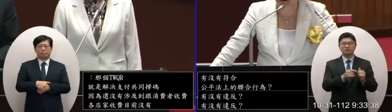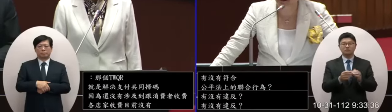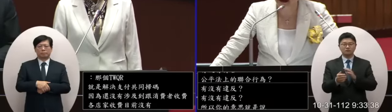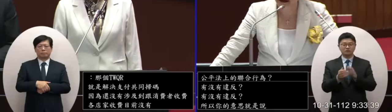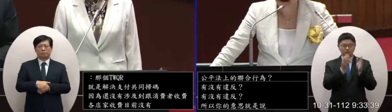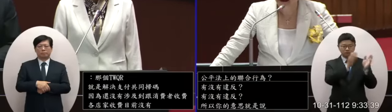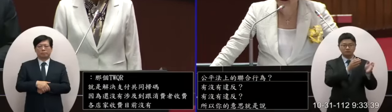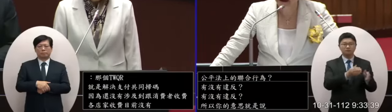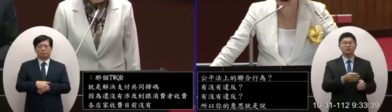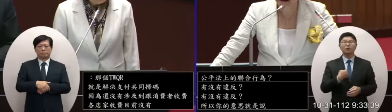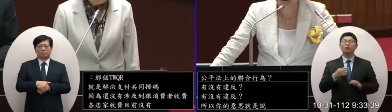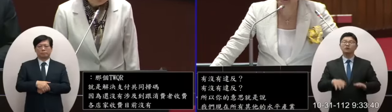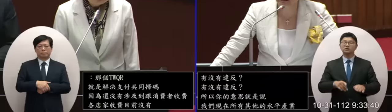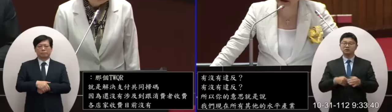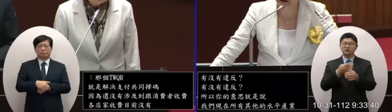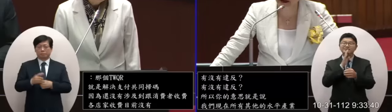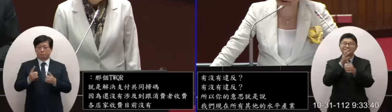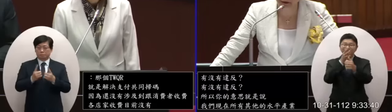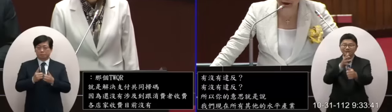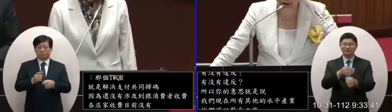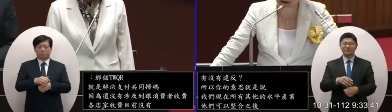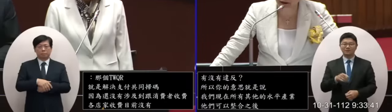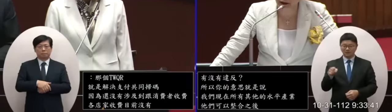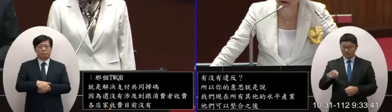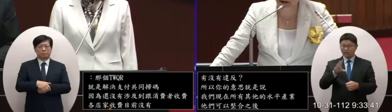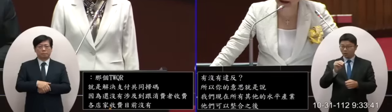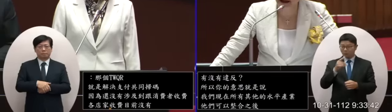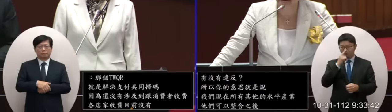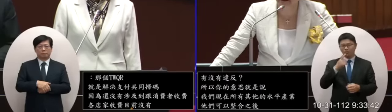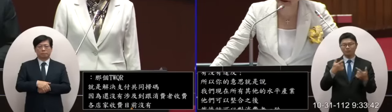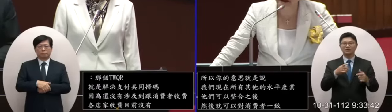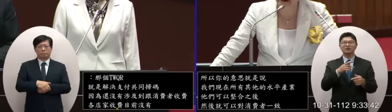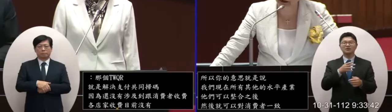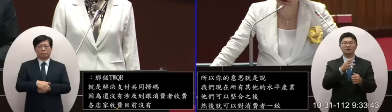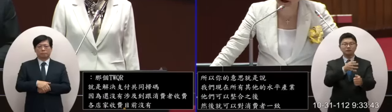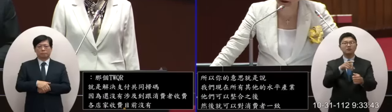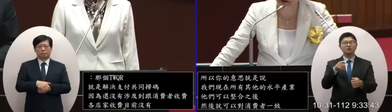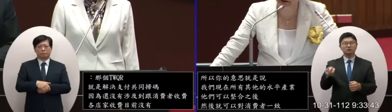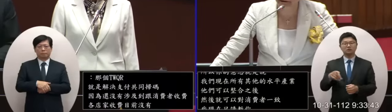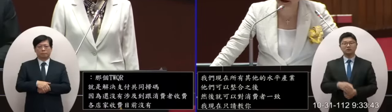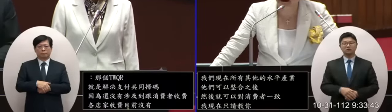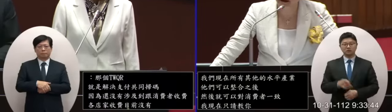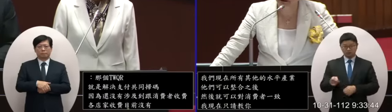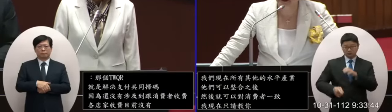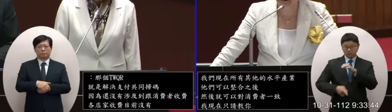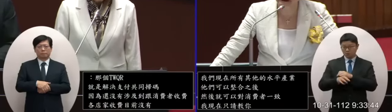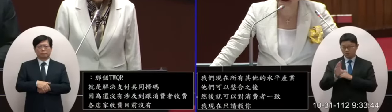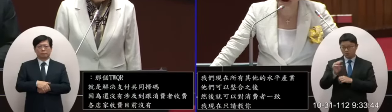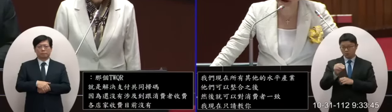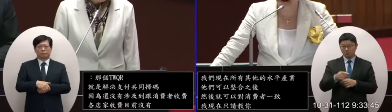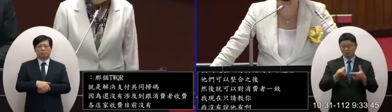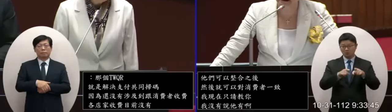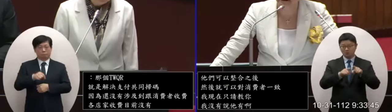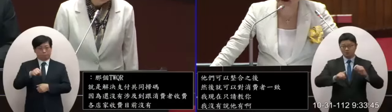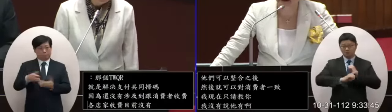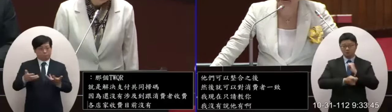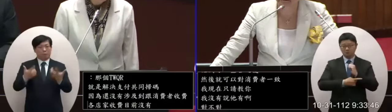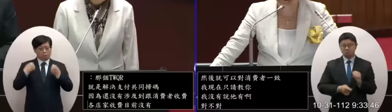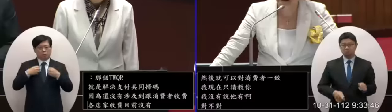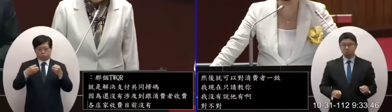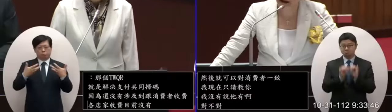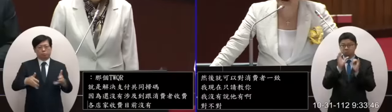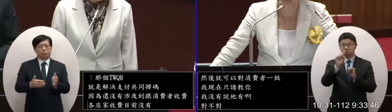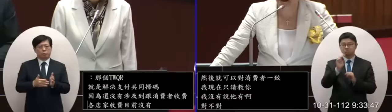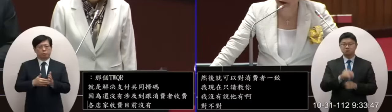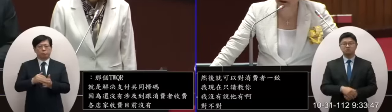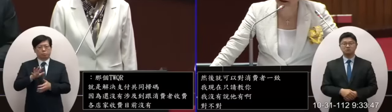说他有啊，对不 对？你有内部有讨论过他这个做法有没有违反公平法上面的联合行为的吗？ 这部分我们有讨论